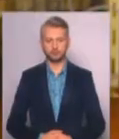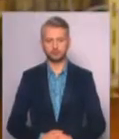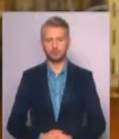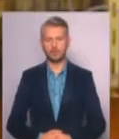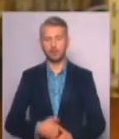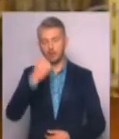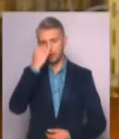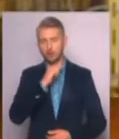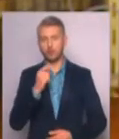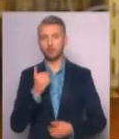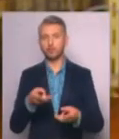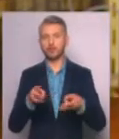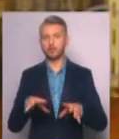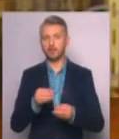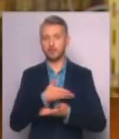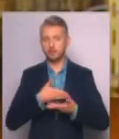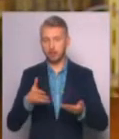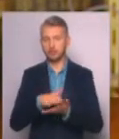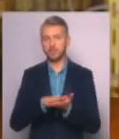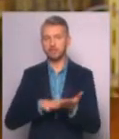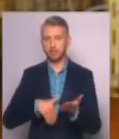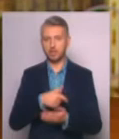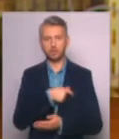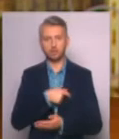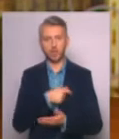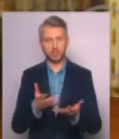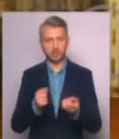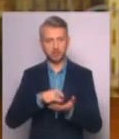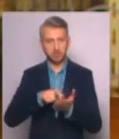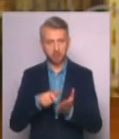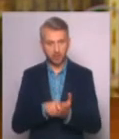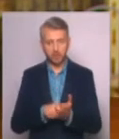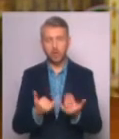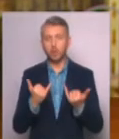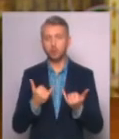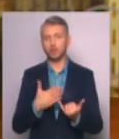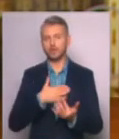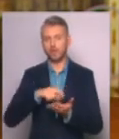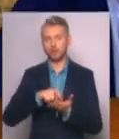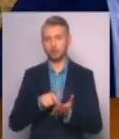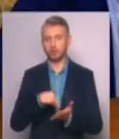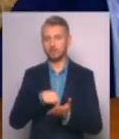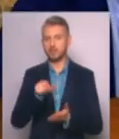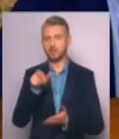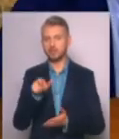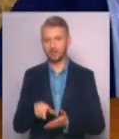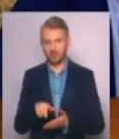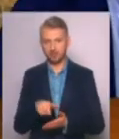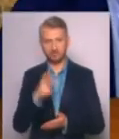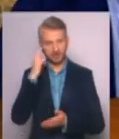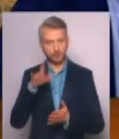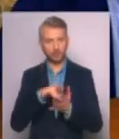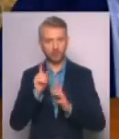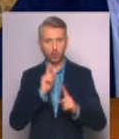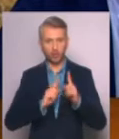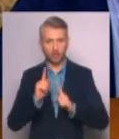Щиро дякую за те, що ви залишаєтеся з нами. Триває ефір депутатської приймальні. Я нагадаю, сьогодні у нашій студії представник «Солідарності» пан Вадим Сторожук.